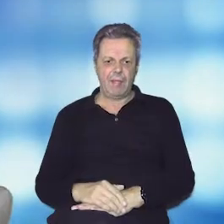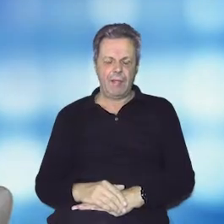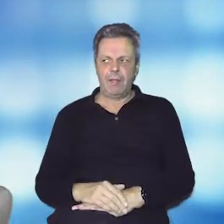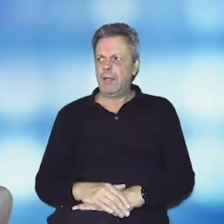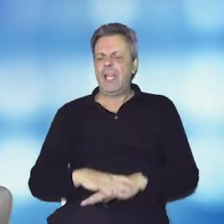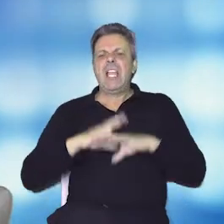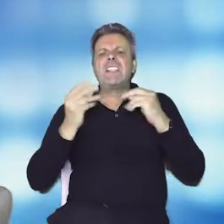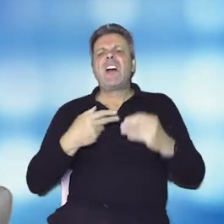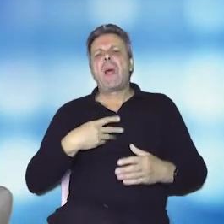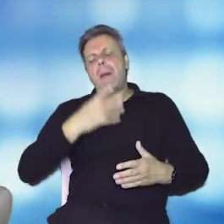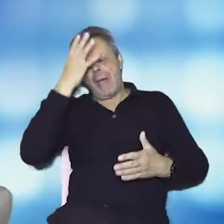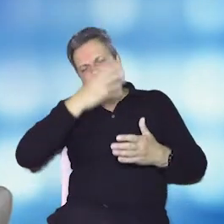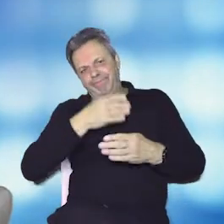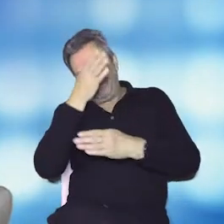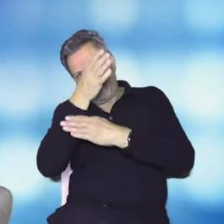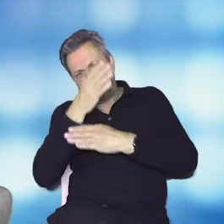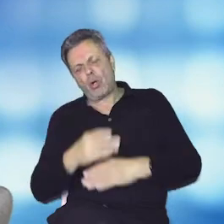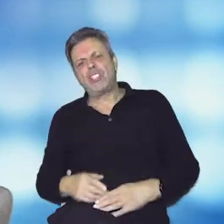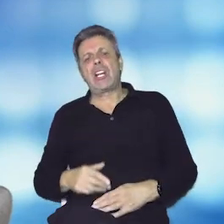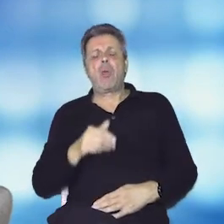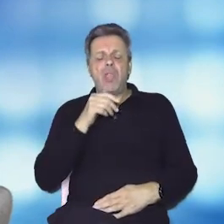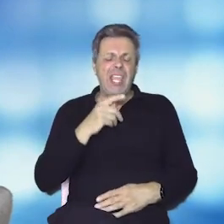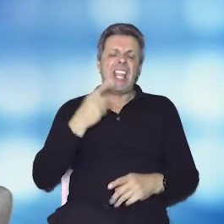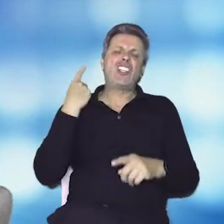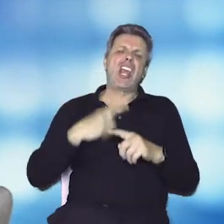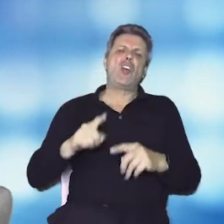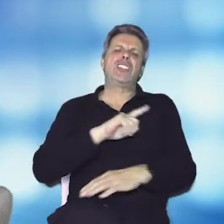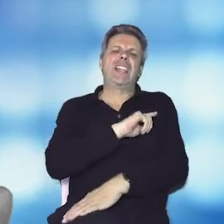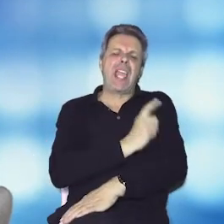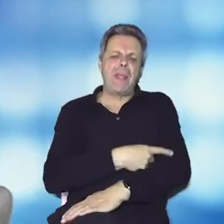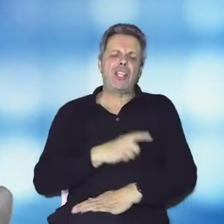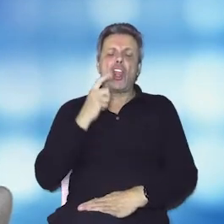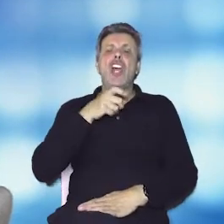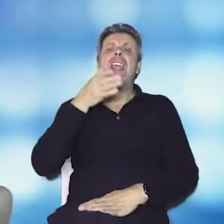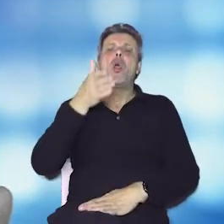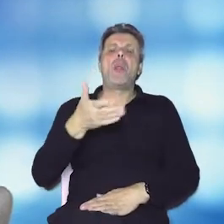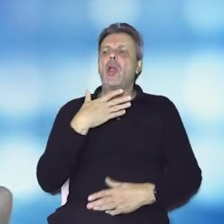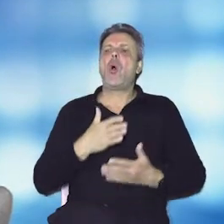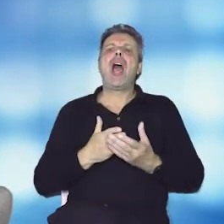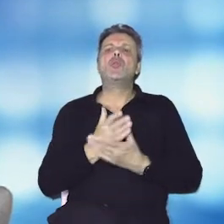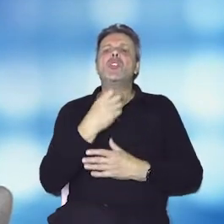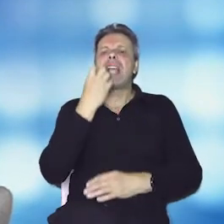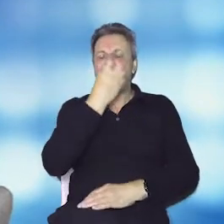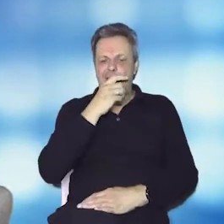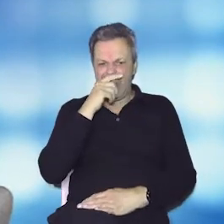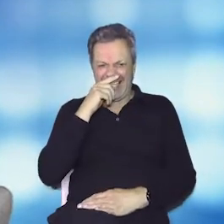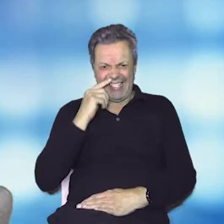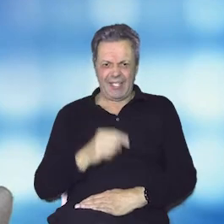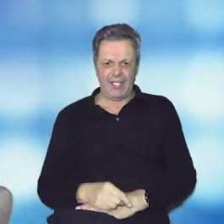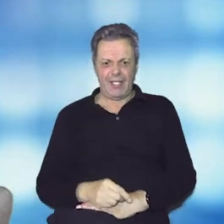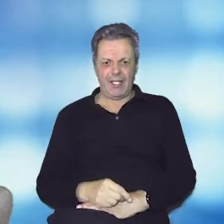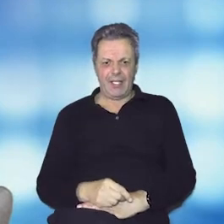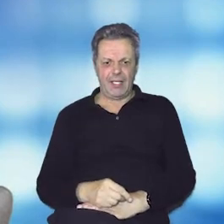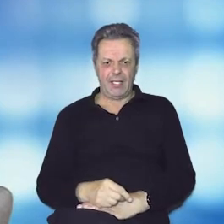Svašta nam prognoziraju, između ostaloga, da će nedostajati energije, čak i one koja služi za grijanje.